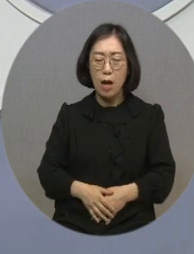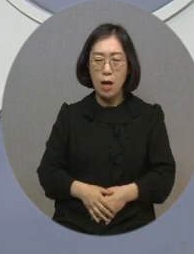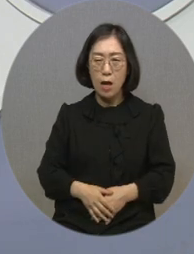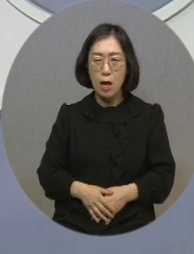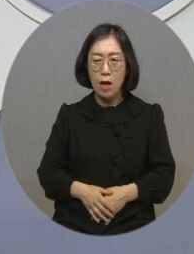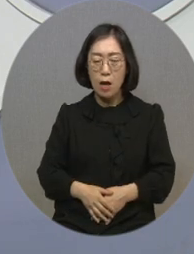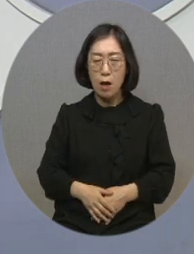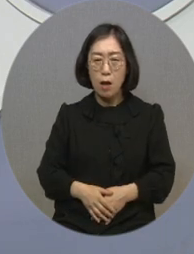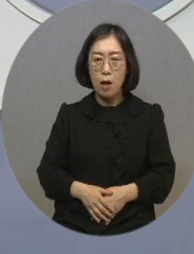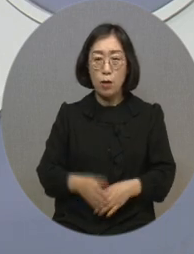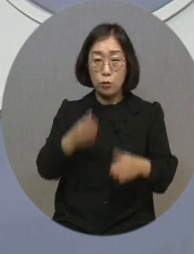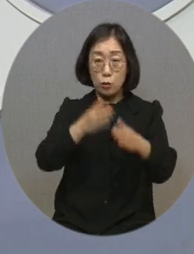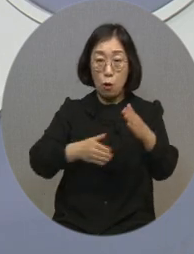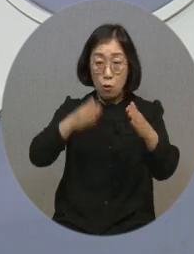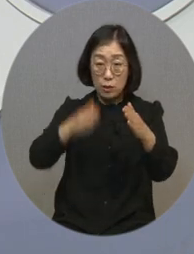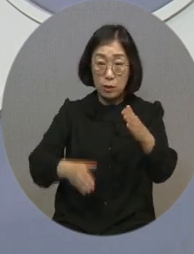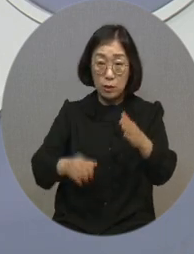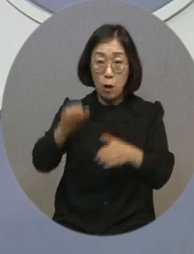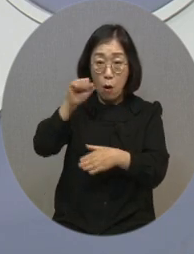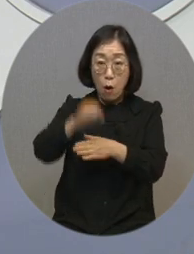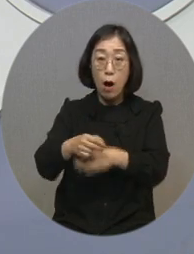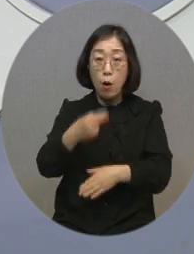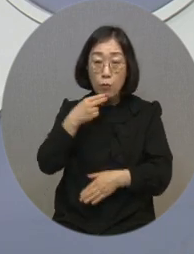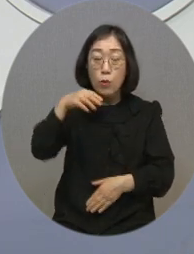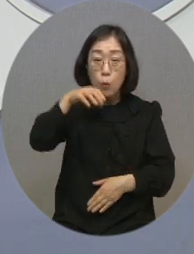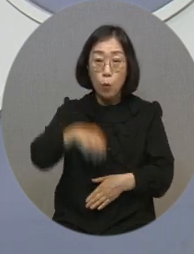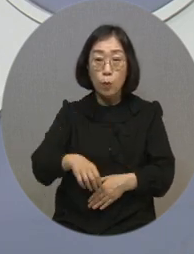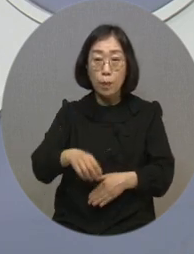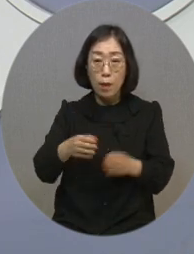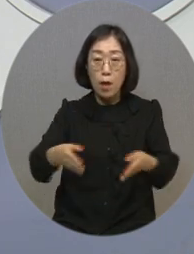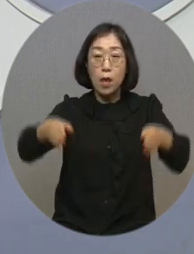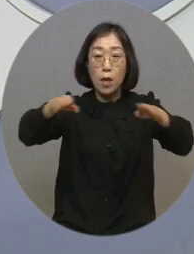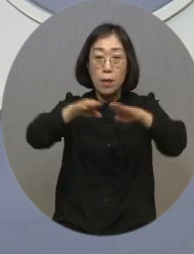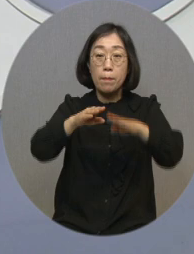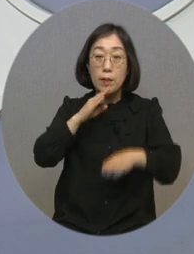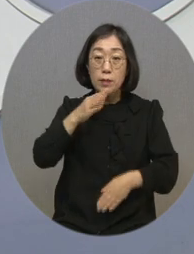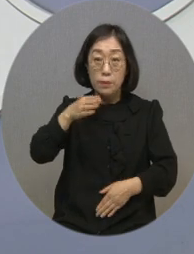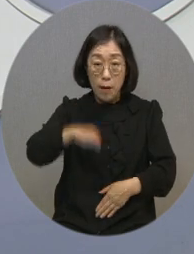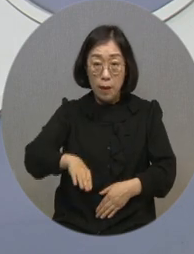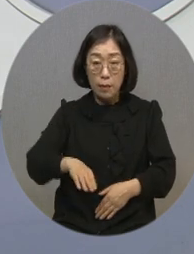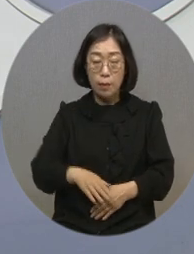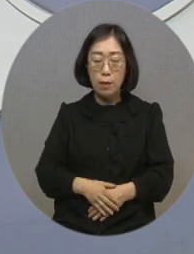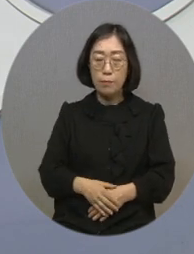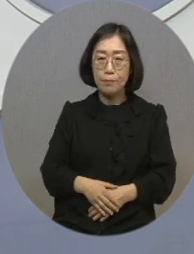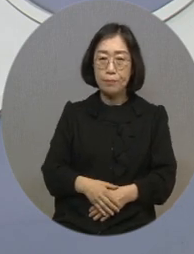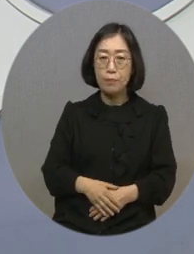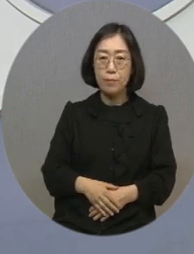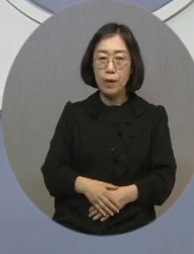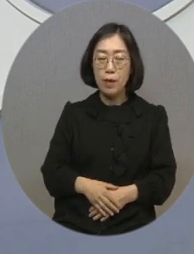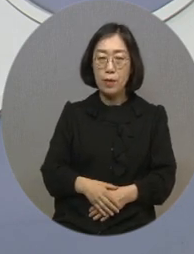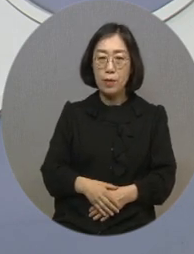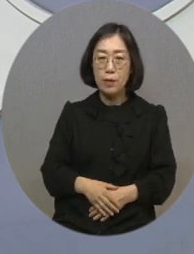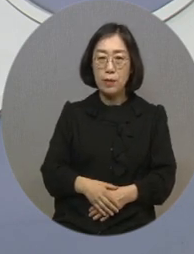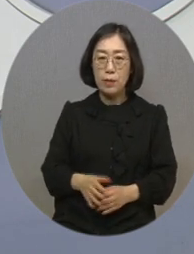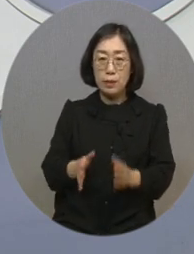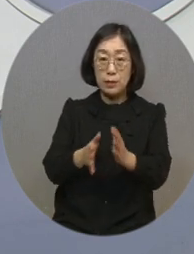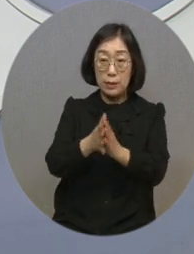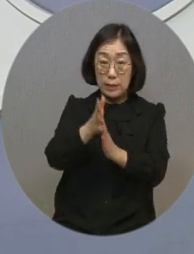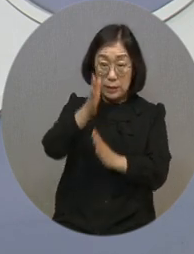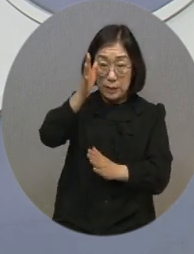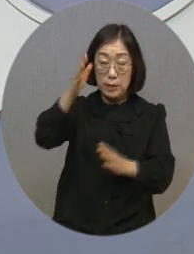장애인 시설이지만은 나중에 이제 저희가 조사를 하다 보니까는 실은 이제 그 시청이라든지 구청에서